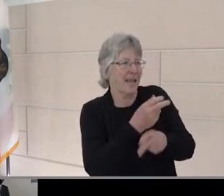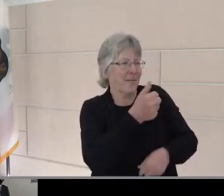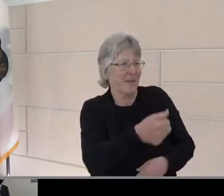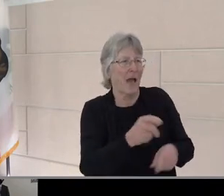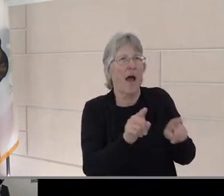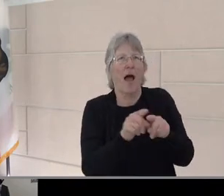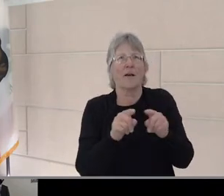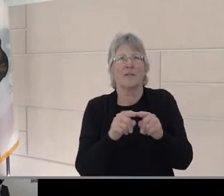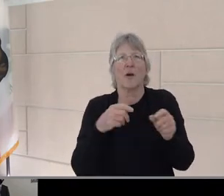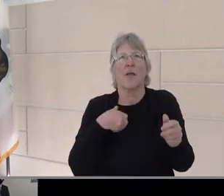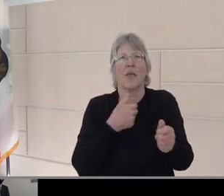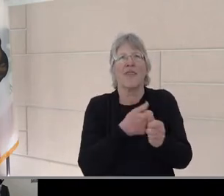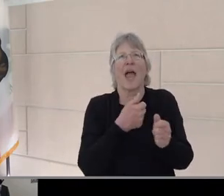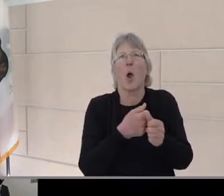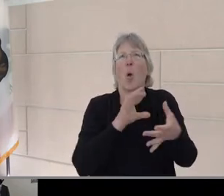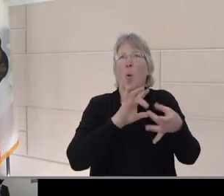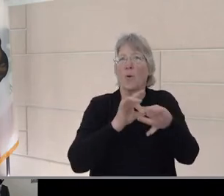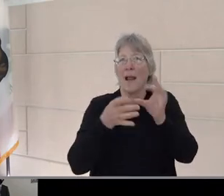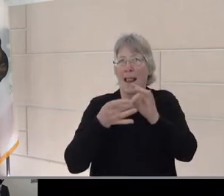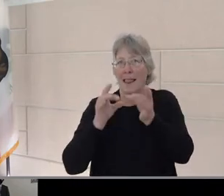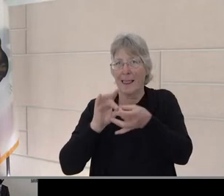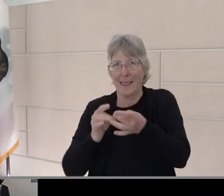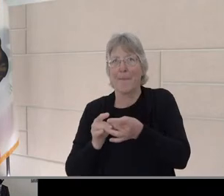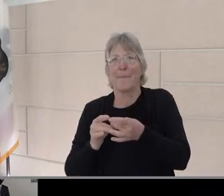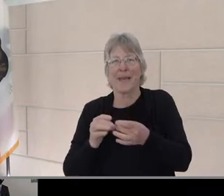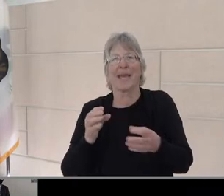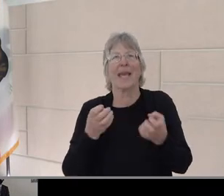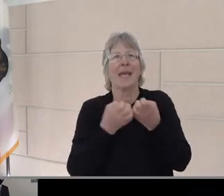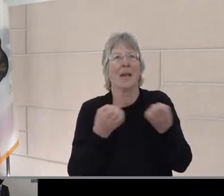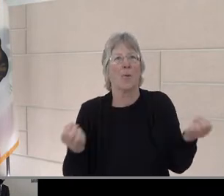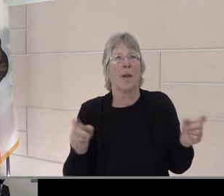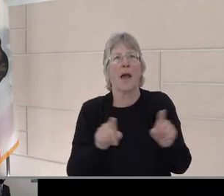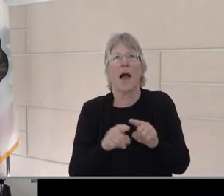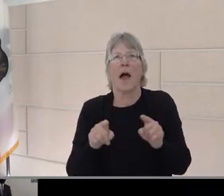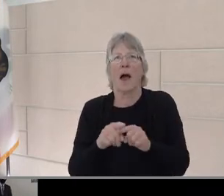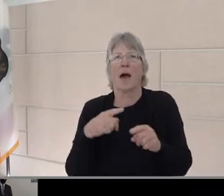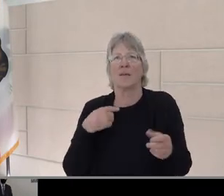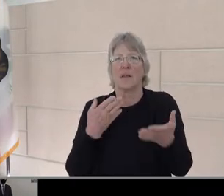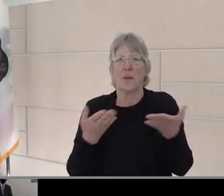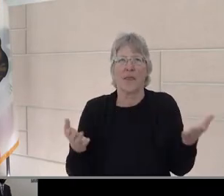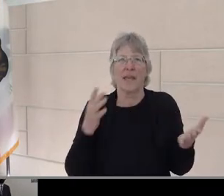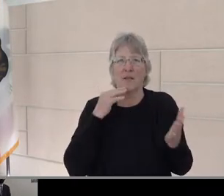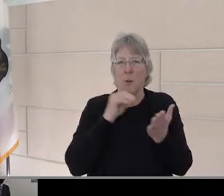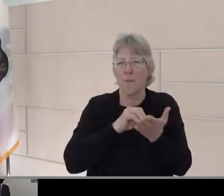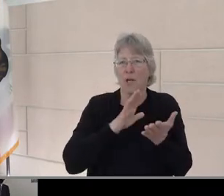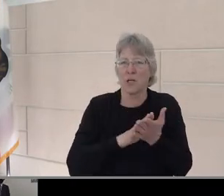ធភាពក្នុងការរៀនតាមកម្មវិធីទាំងអស់ហ្នឹង